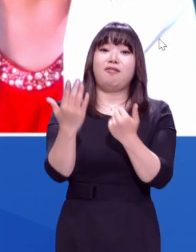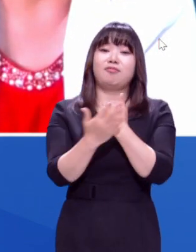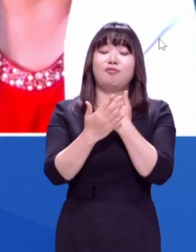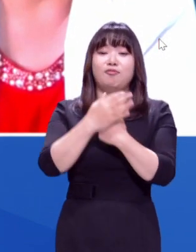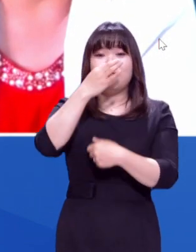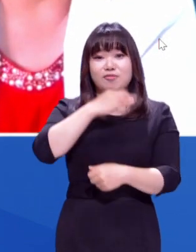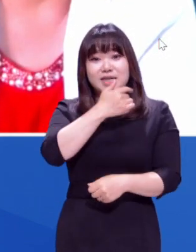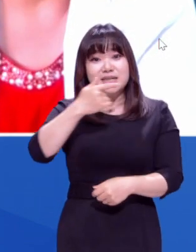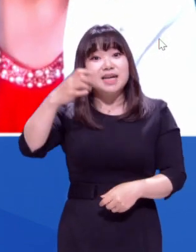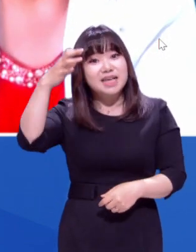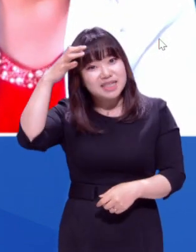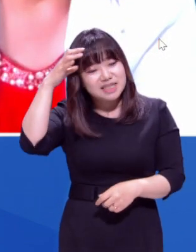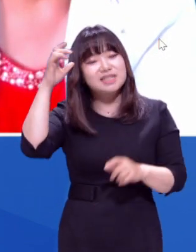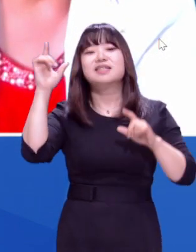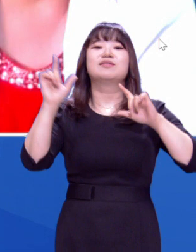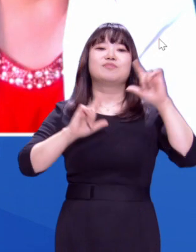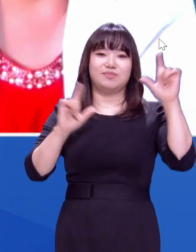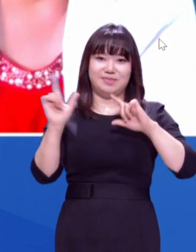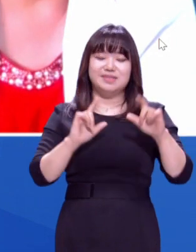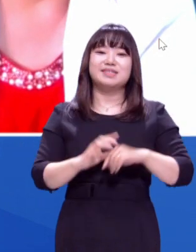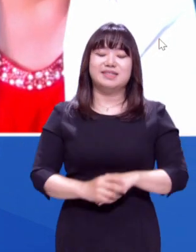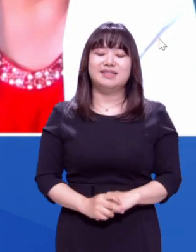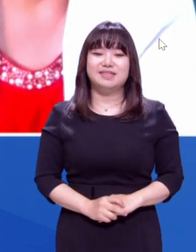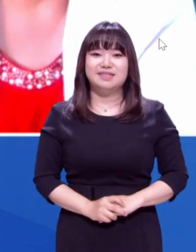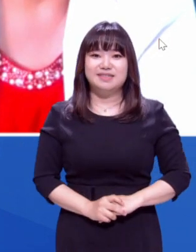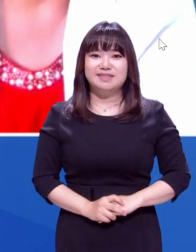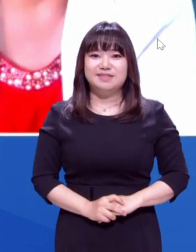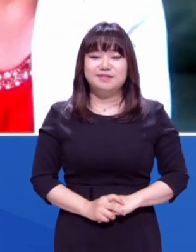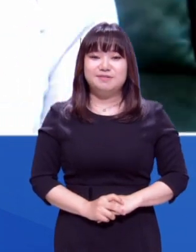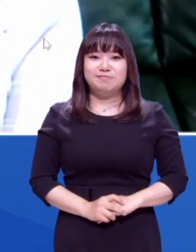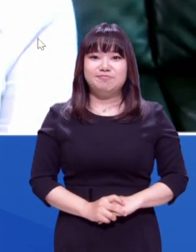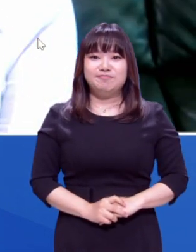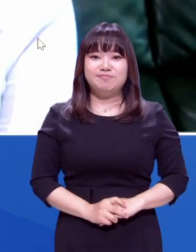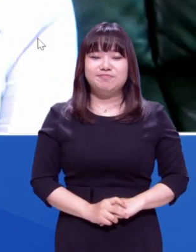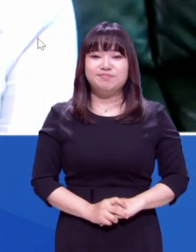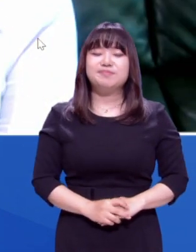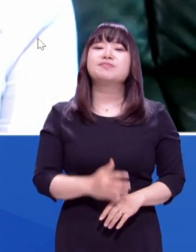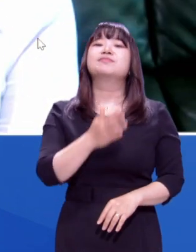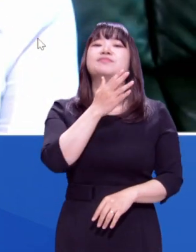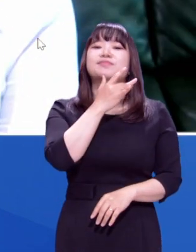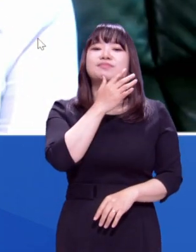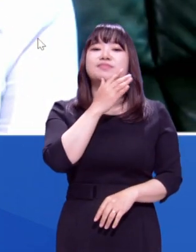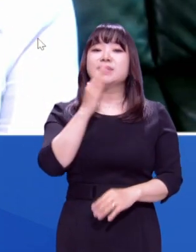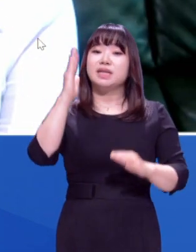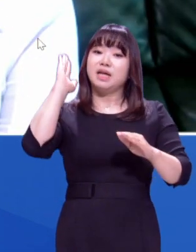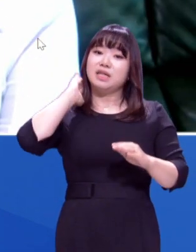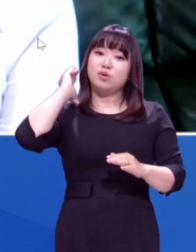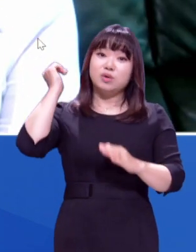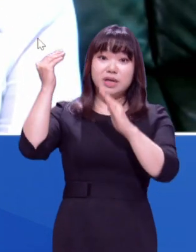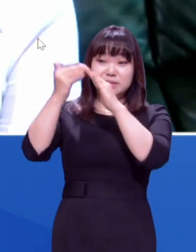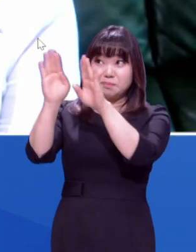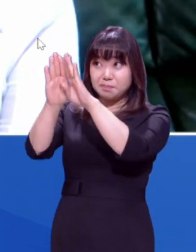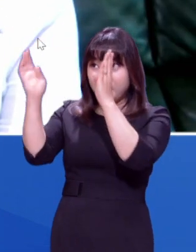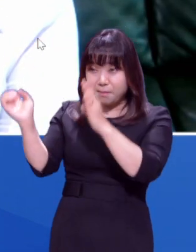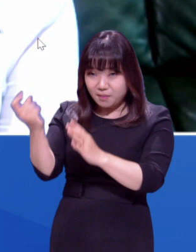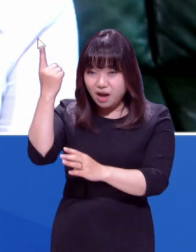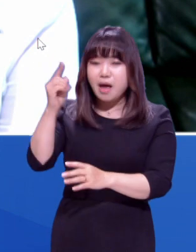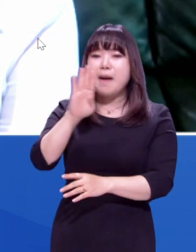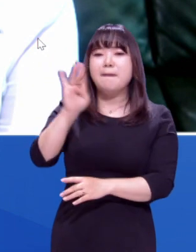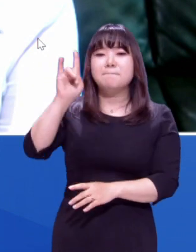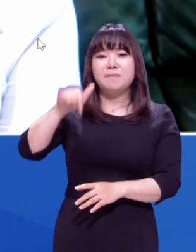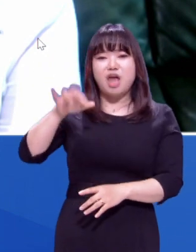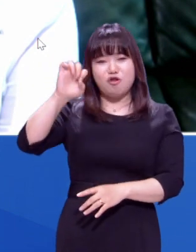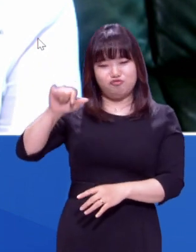크게 기여할 것이라고 강북구청에서 말합니다. 네, 이 청와대 개방으로 백운산도 54년